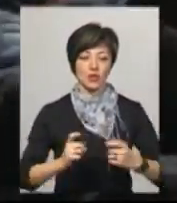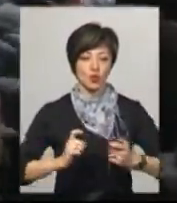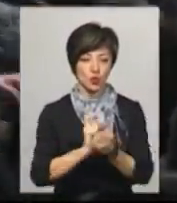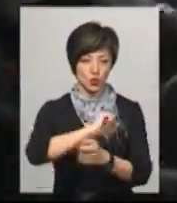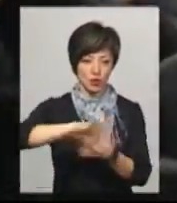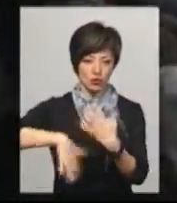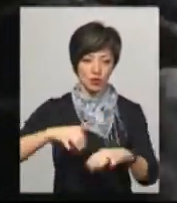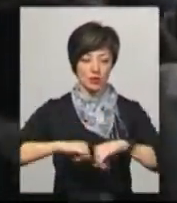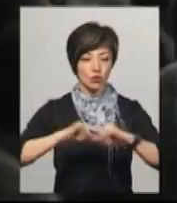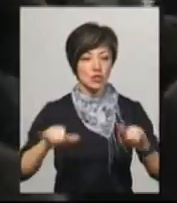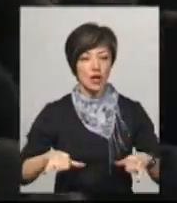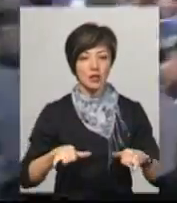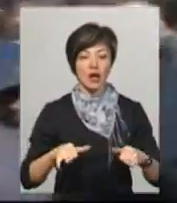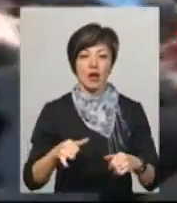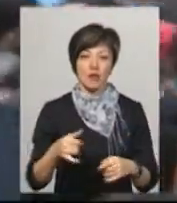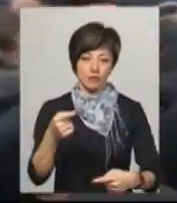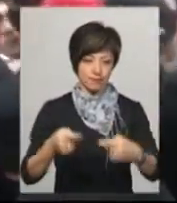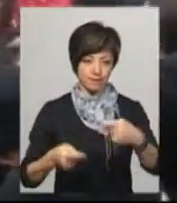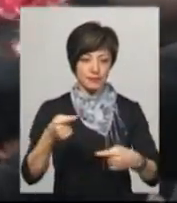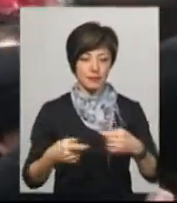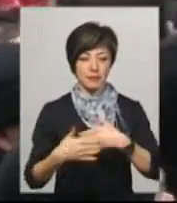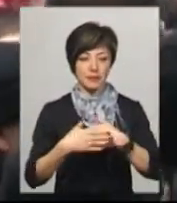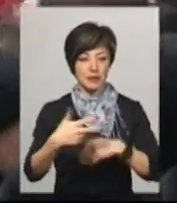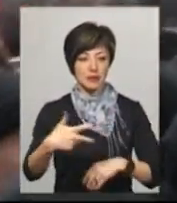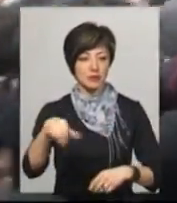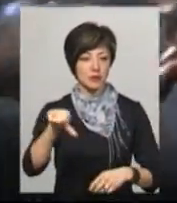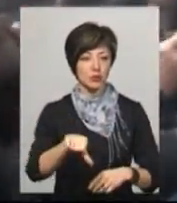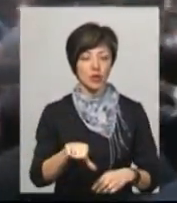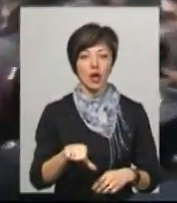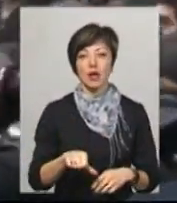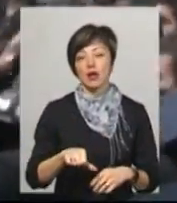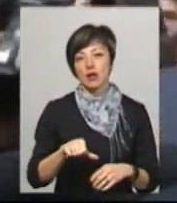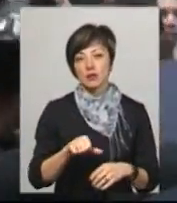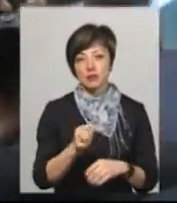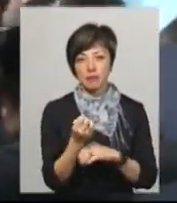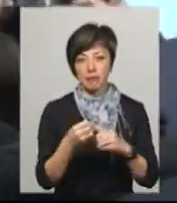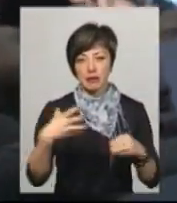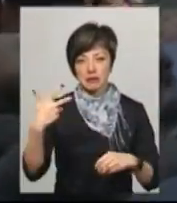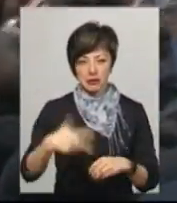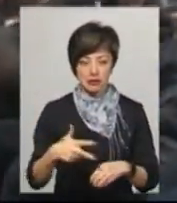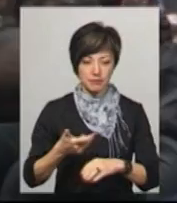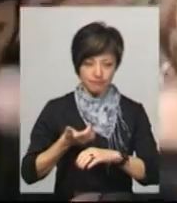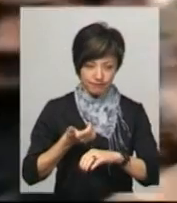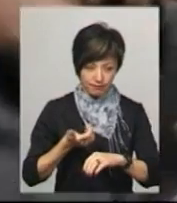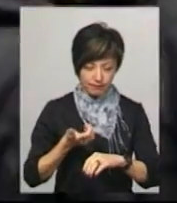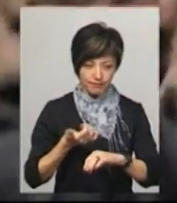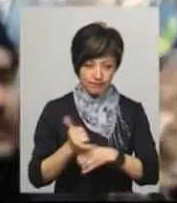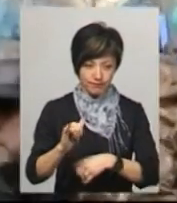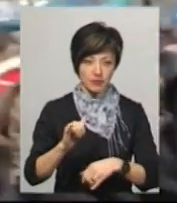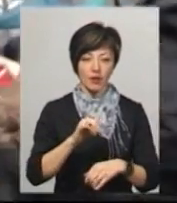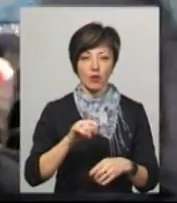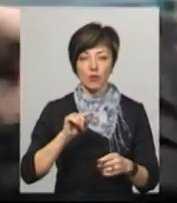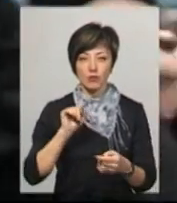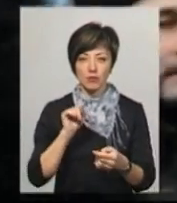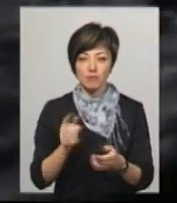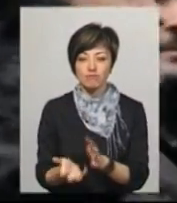Сутички наростають. Протистояння триває близько півгодини. О пів на четверту проукраїнські мітингарі витісняють проросійських із внутрішнього